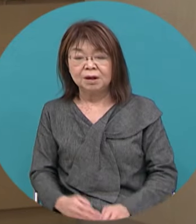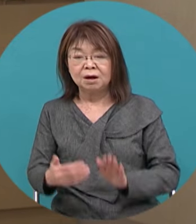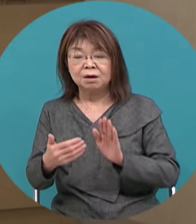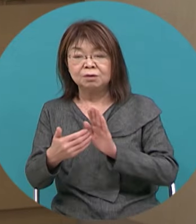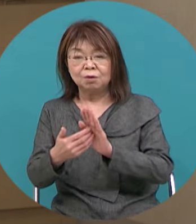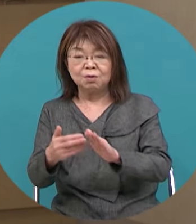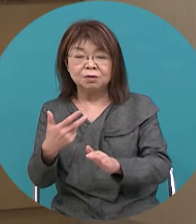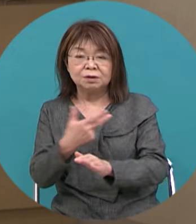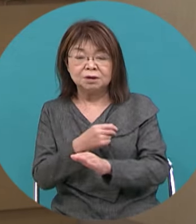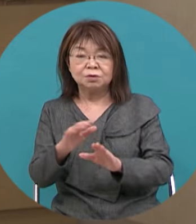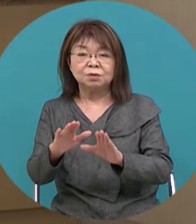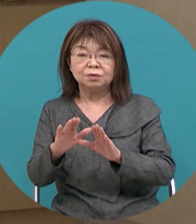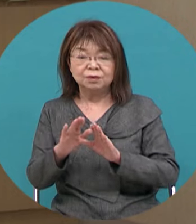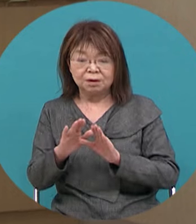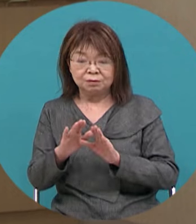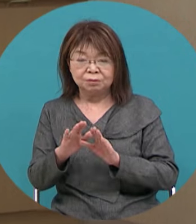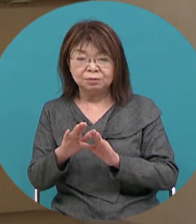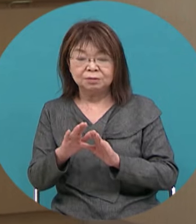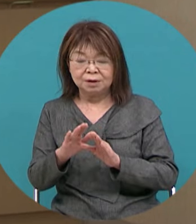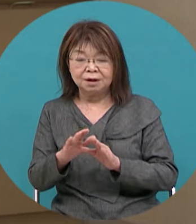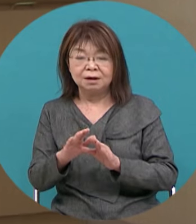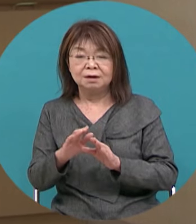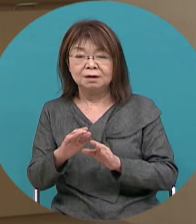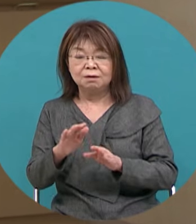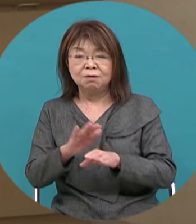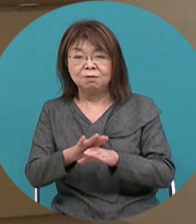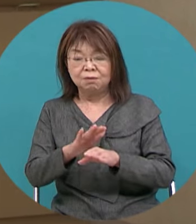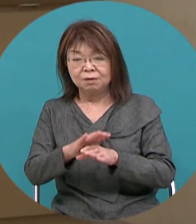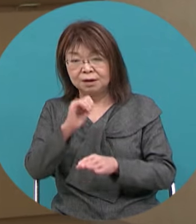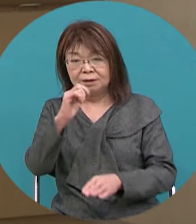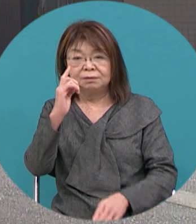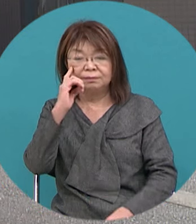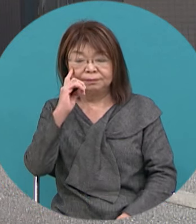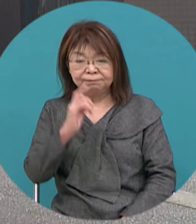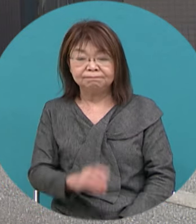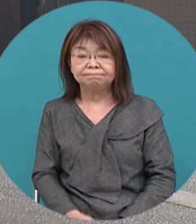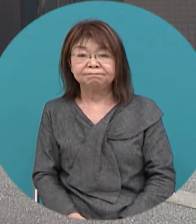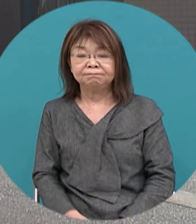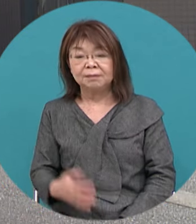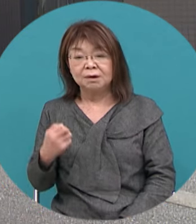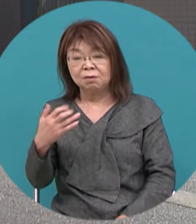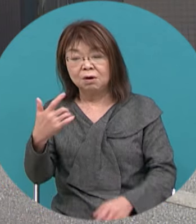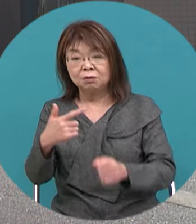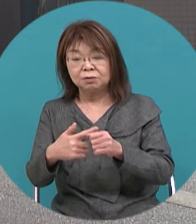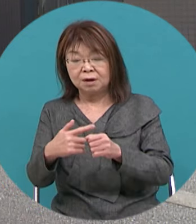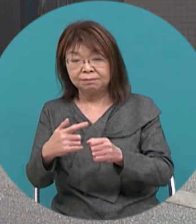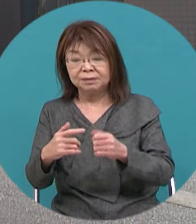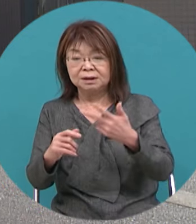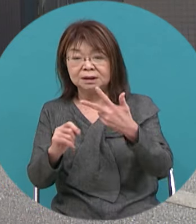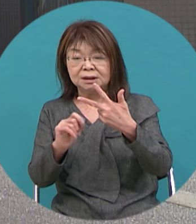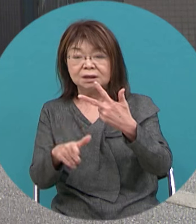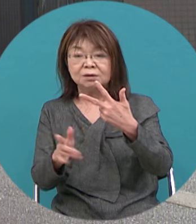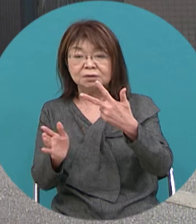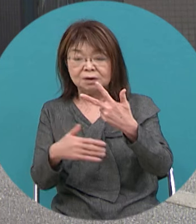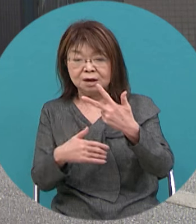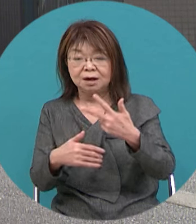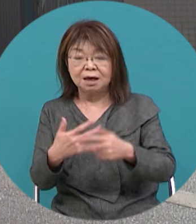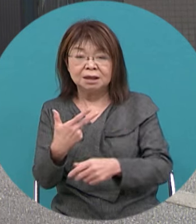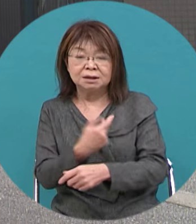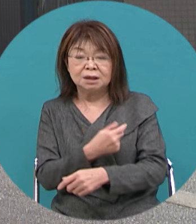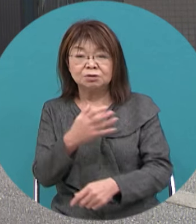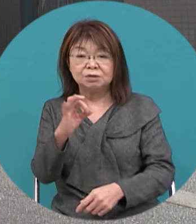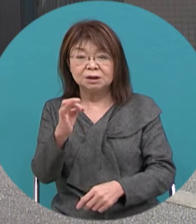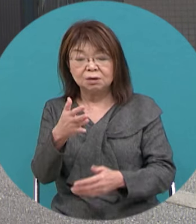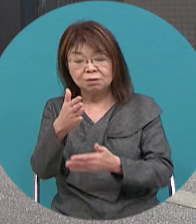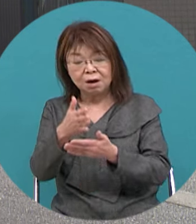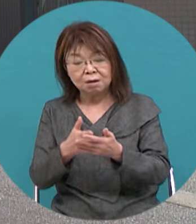で発症を抑えたり重症化を予防できます。令和6年7月から接種費用の